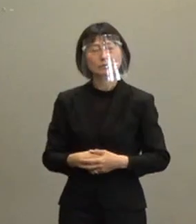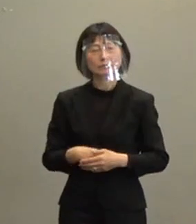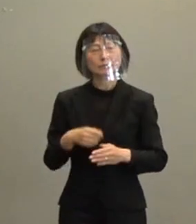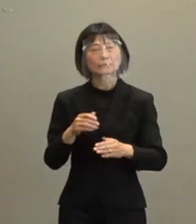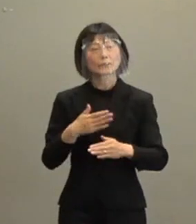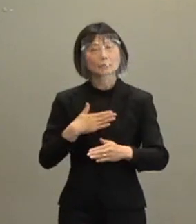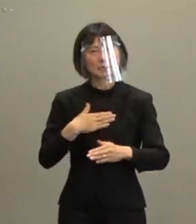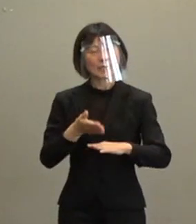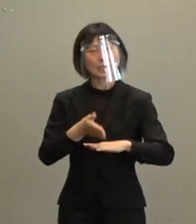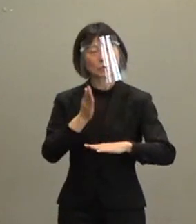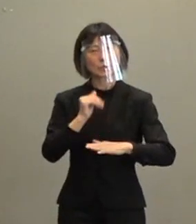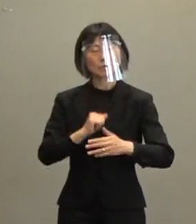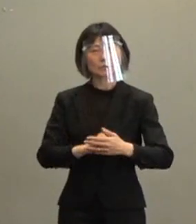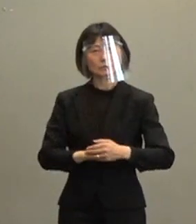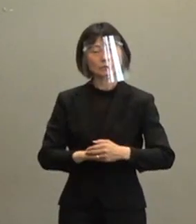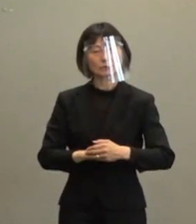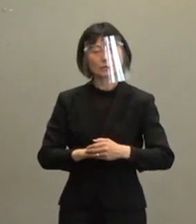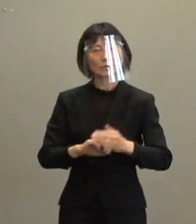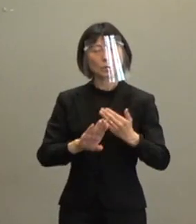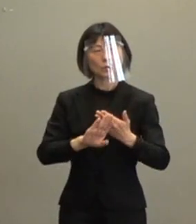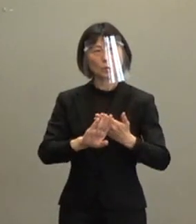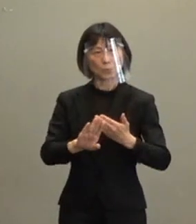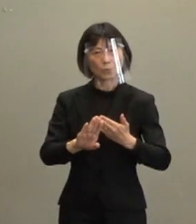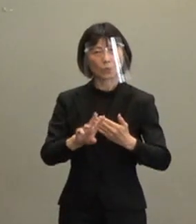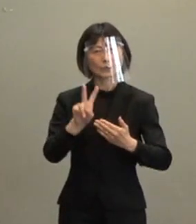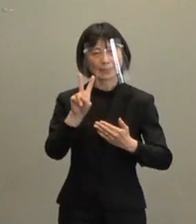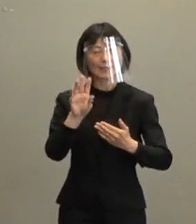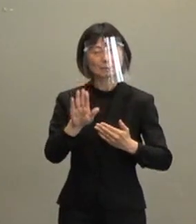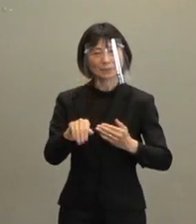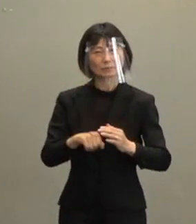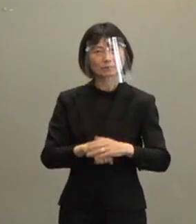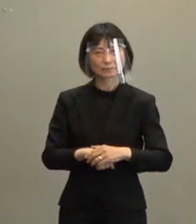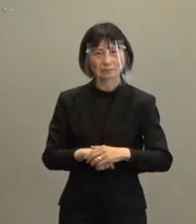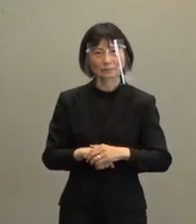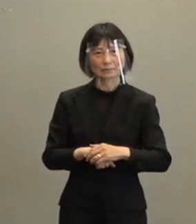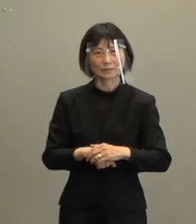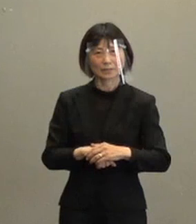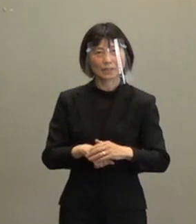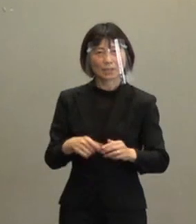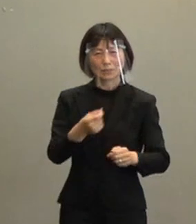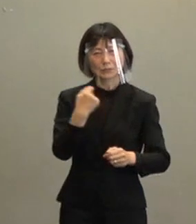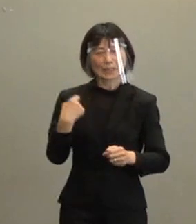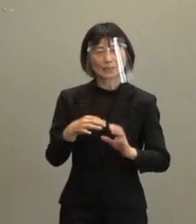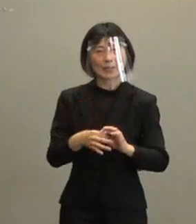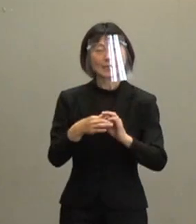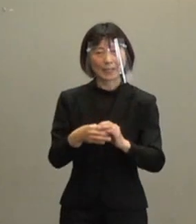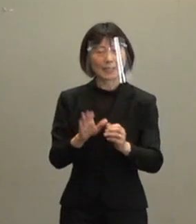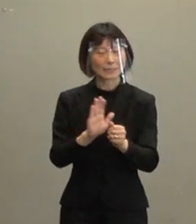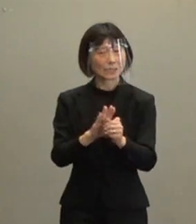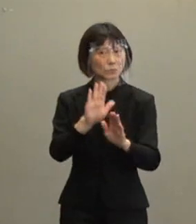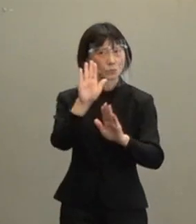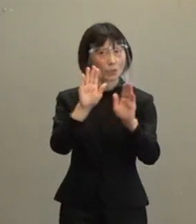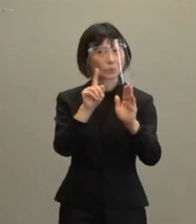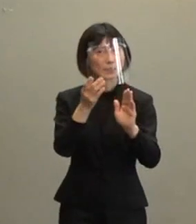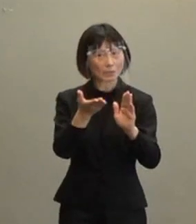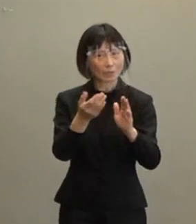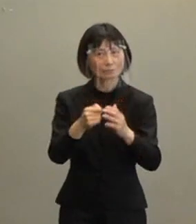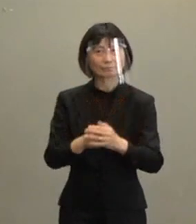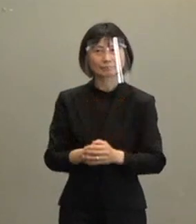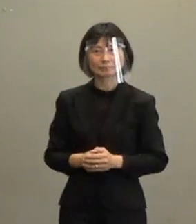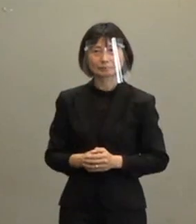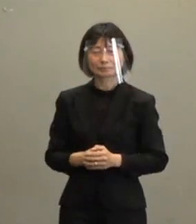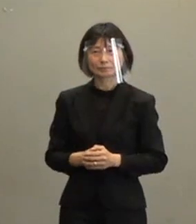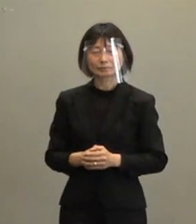わかりました、ありがとうございます。あとですね、あと2点あるんですけど、ウクライナの関係で支援の状況って今現在どうなっています 。